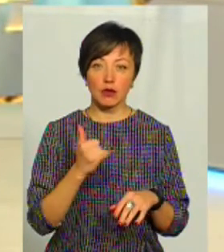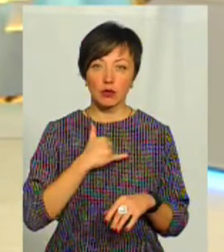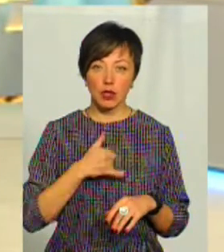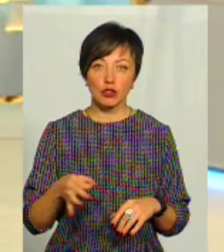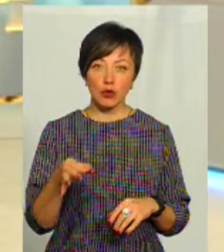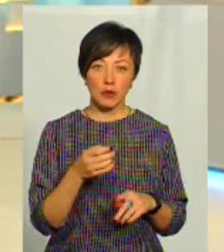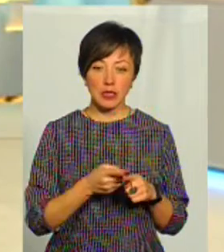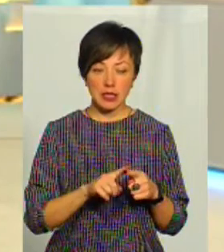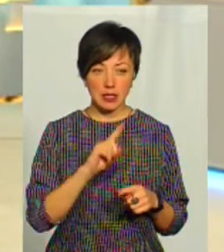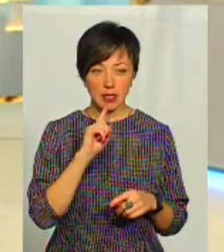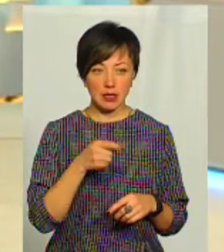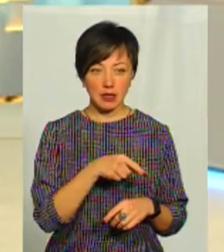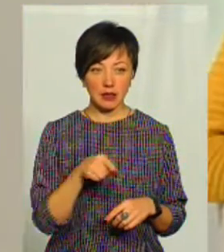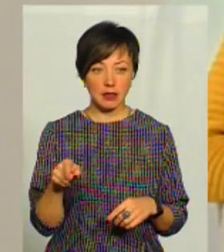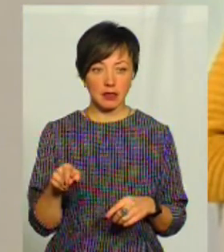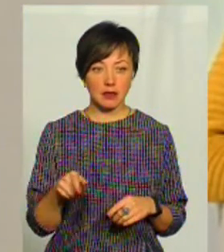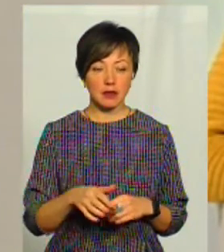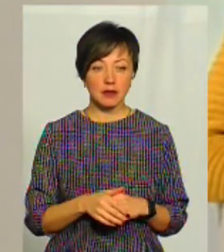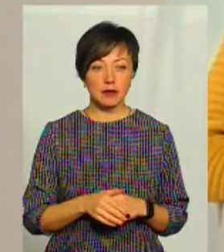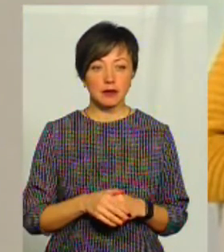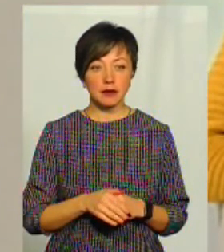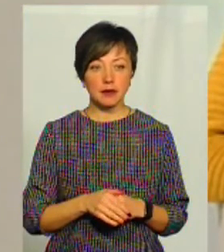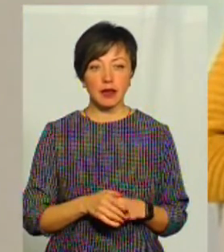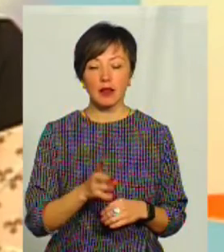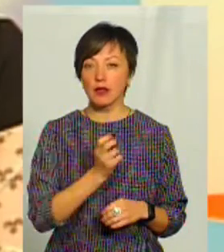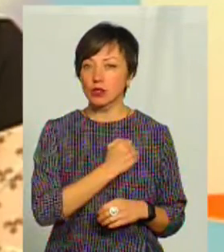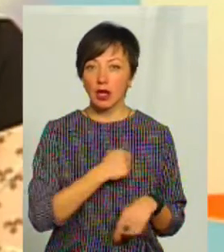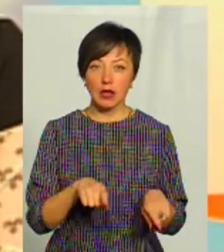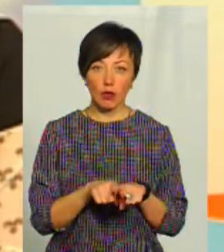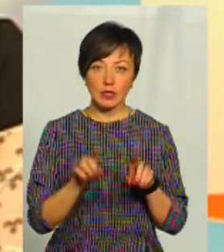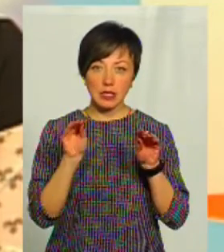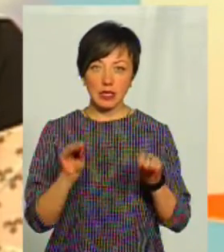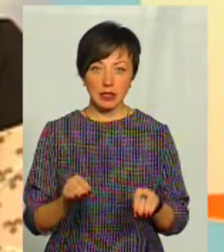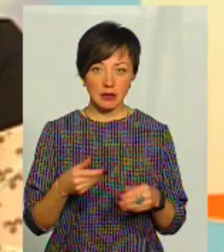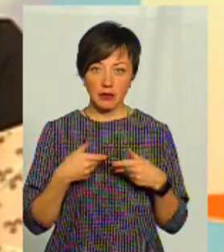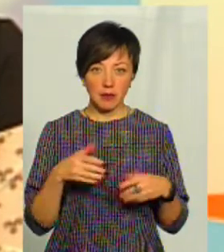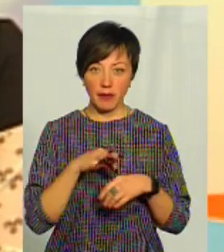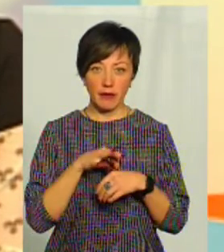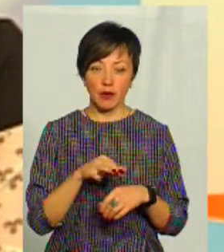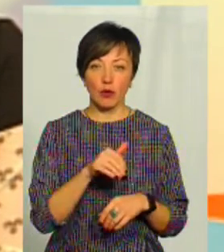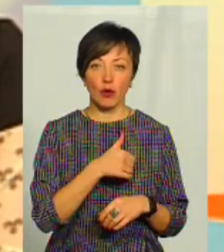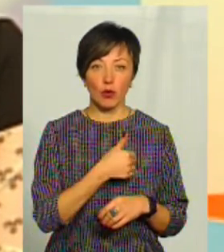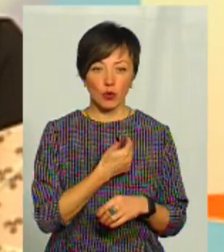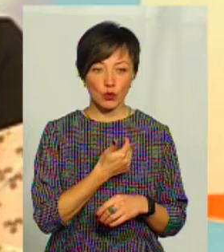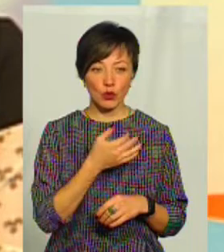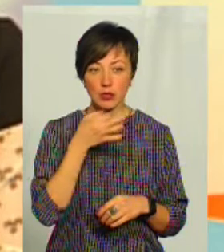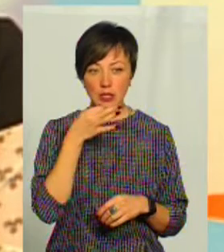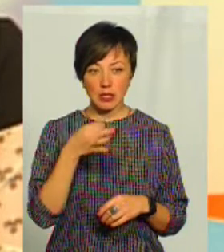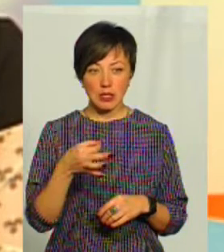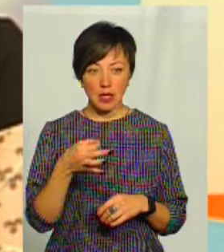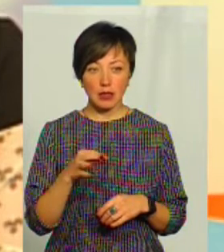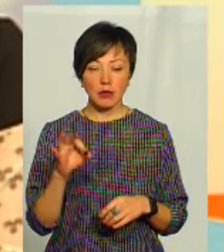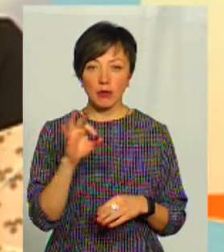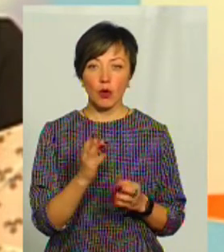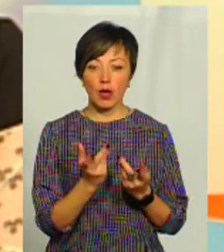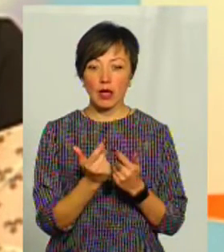нашій області за цей рік? Чи такої статистики немає? На жаль, таку статистику ми не ведемо, але хочу сказати